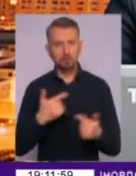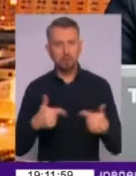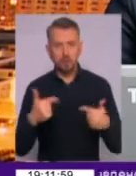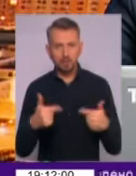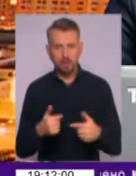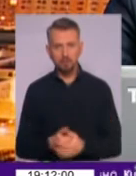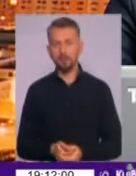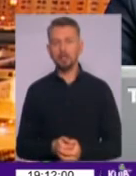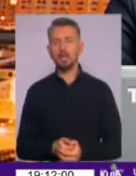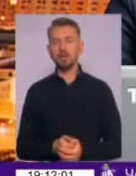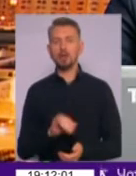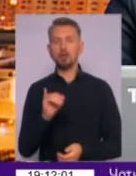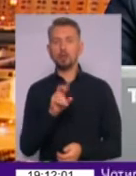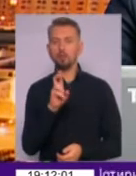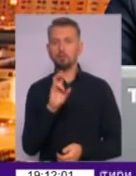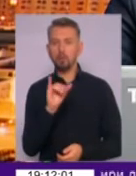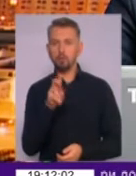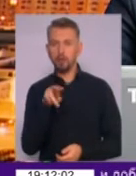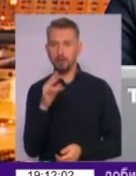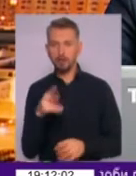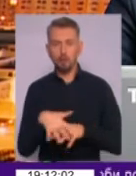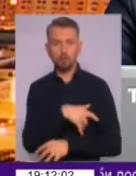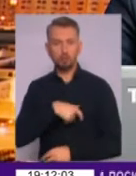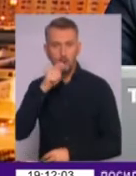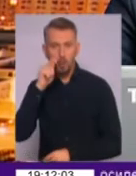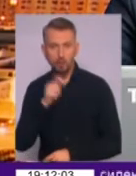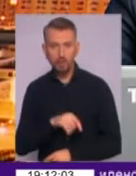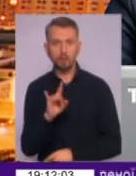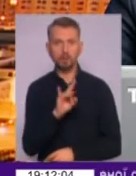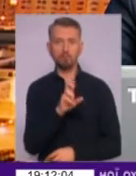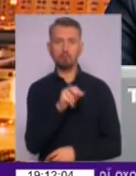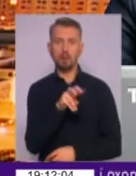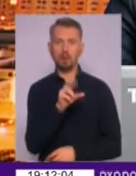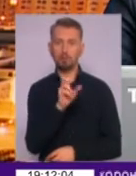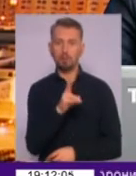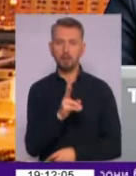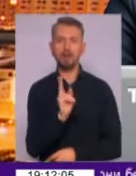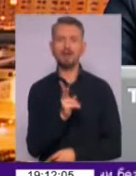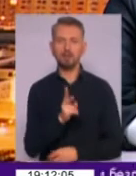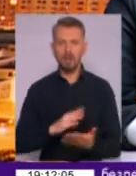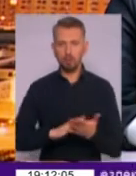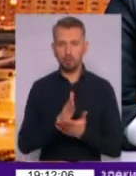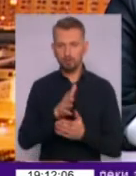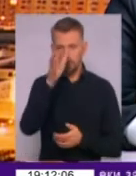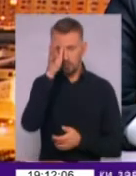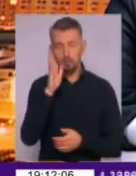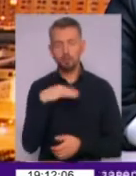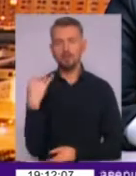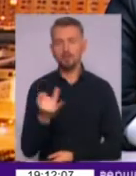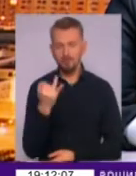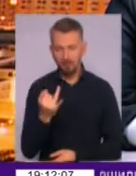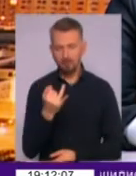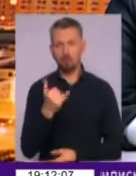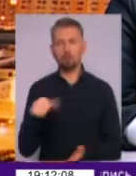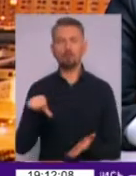нашій студії будуть Юрій Бублик, народний депутат України, а також Ростислав Балабан, кандидат політичних наук. Буде цікаво, долучайтеся